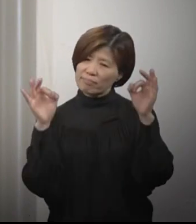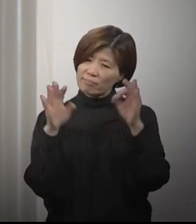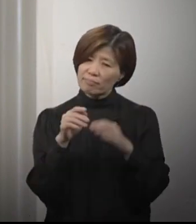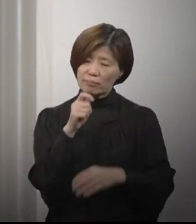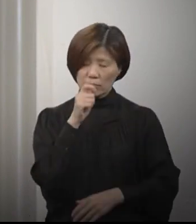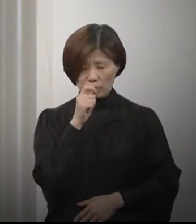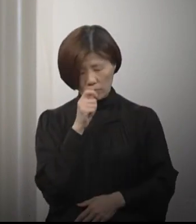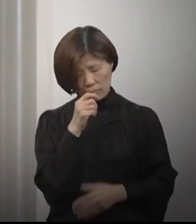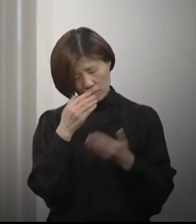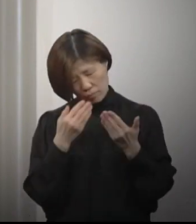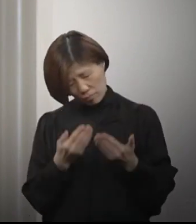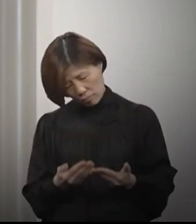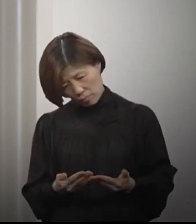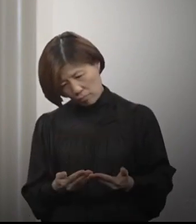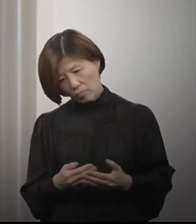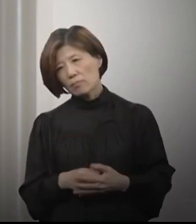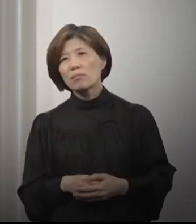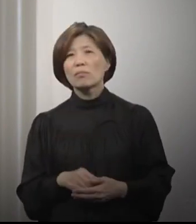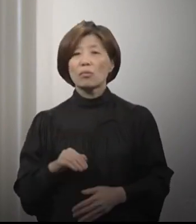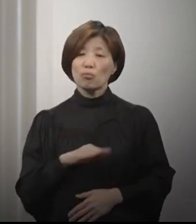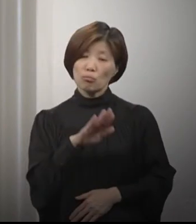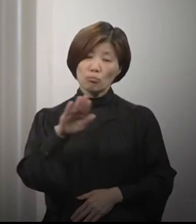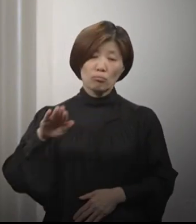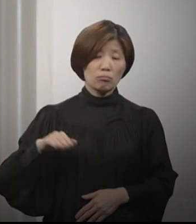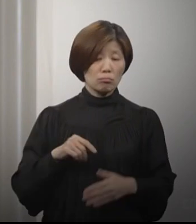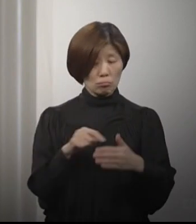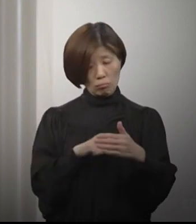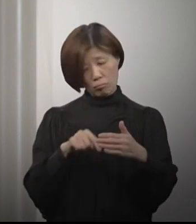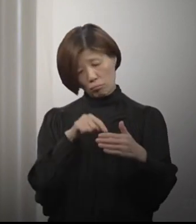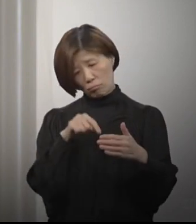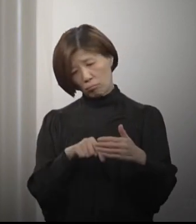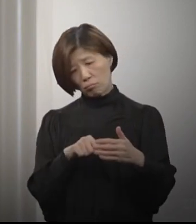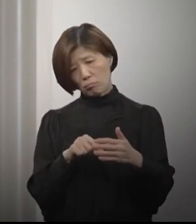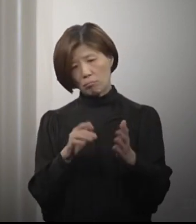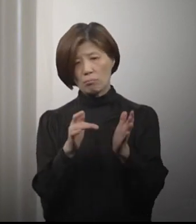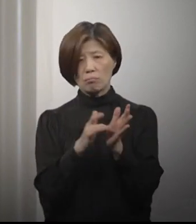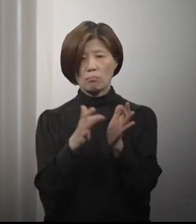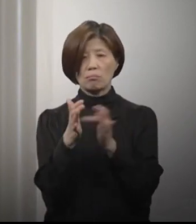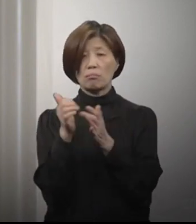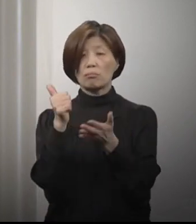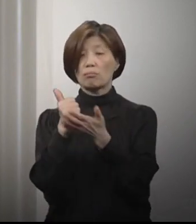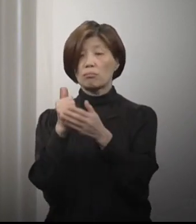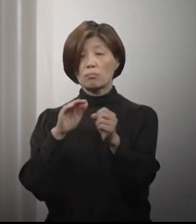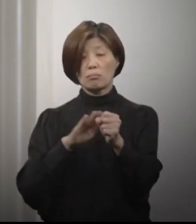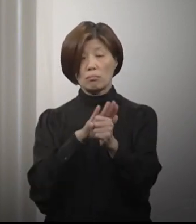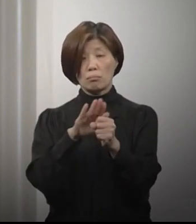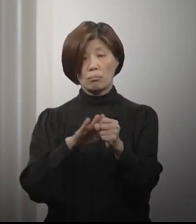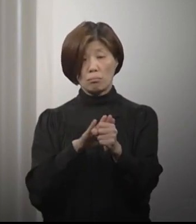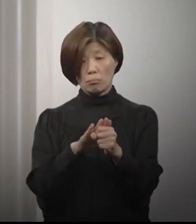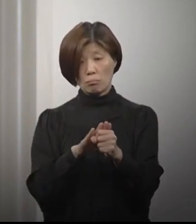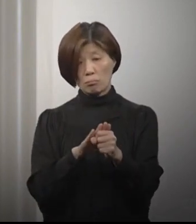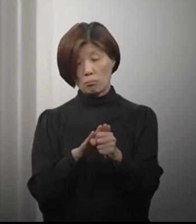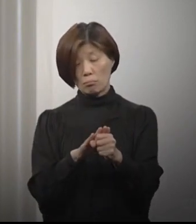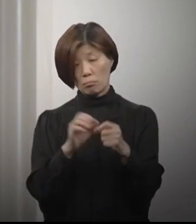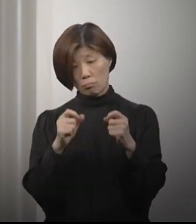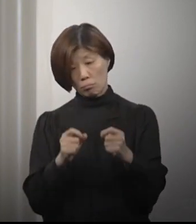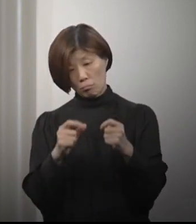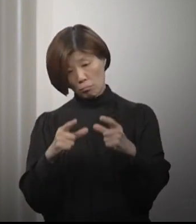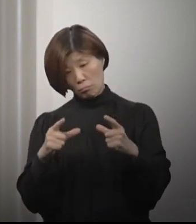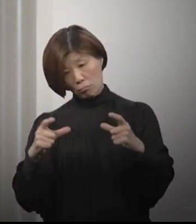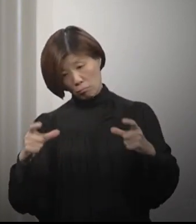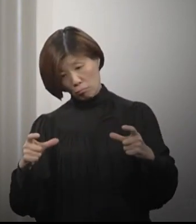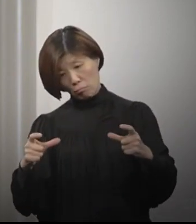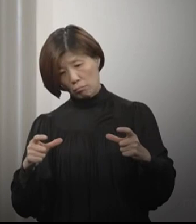잠시 침묵 중에 우리에게 뿌려진 예수님의 사랑의 씨앗이 어떻게 어떤 모습으로 자라고